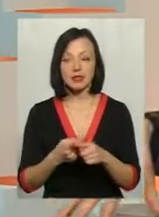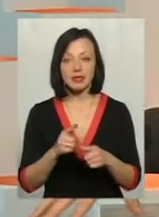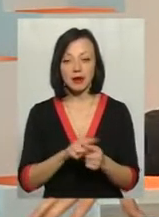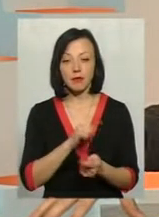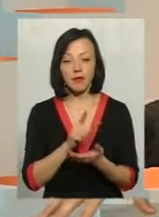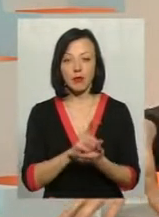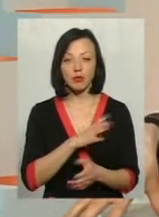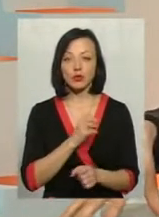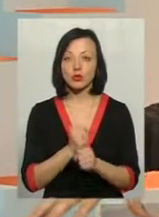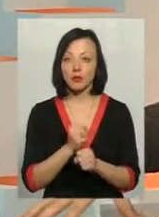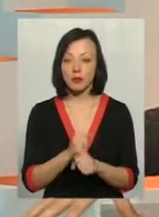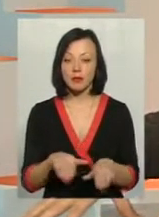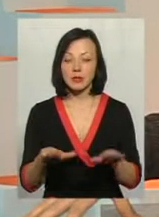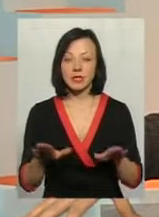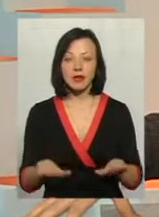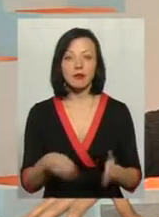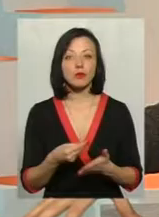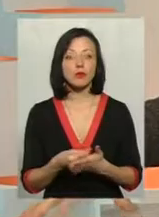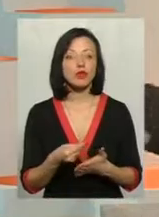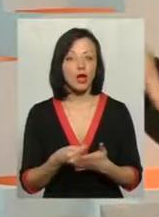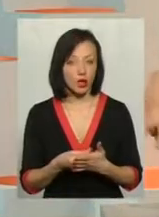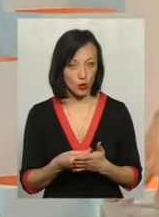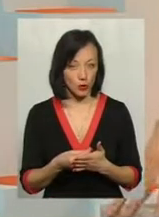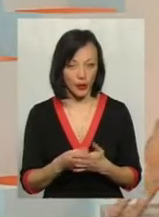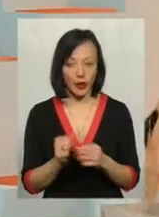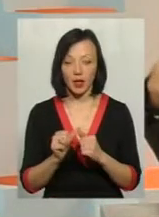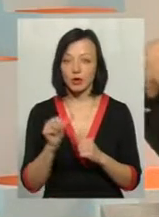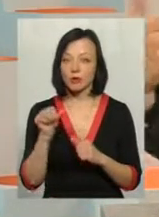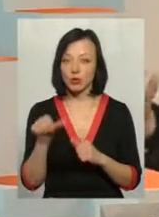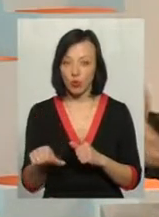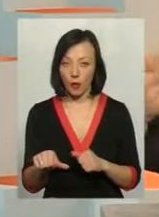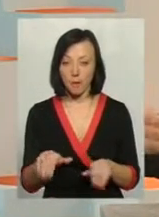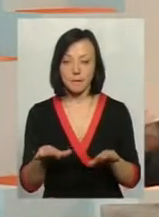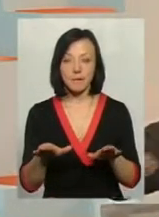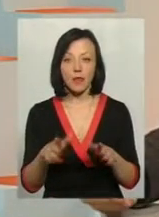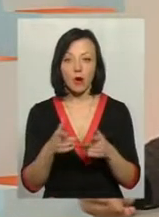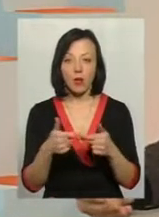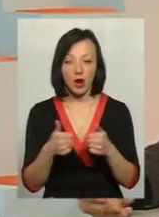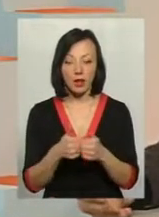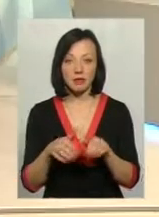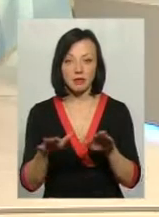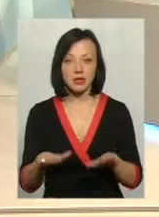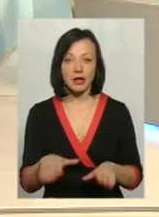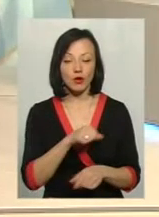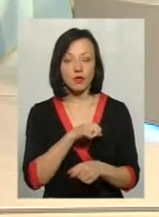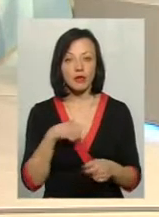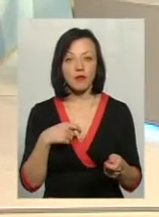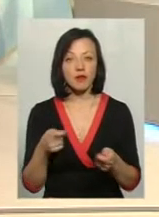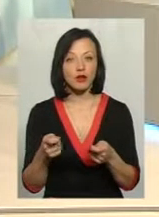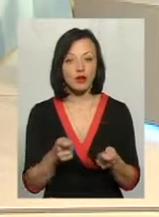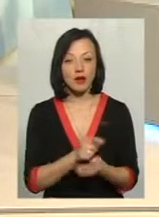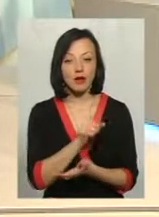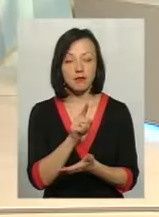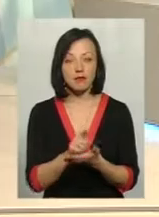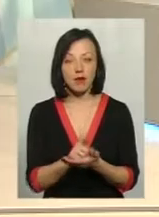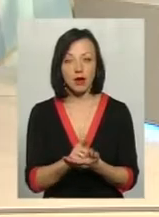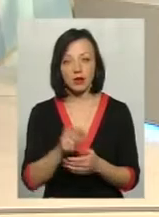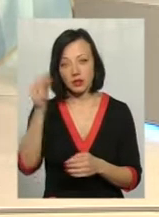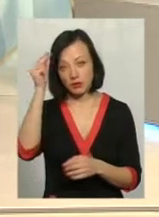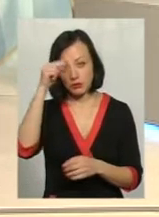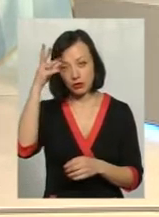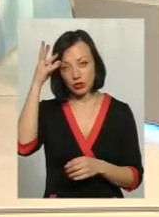має бути зроблено місцевим бюджетом. Крім того, органи місцевого самоврядування мають